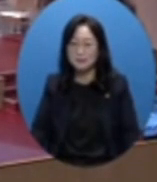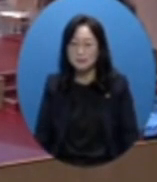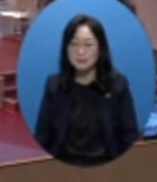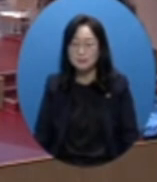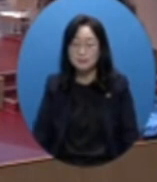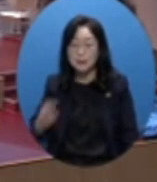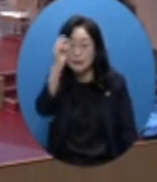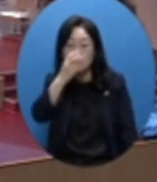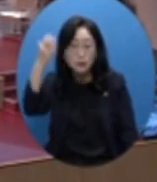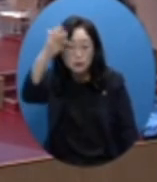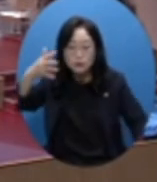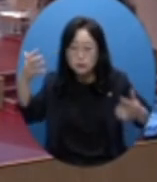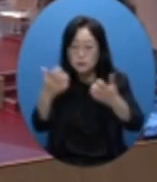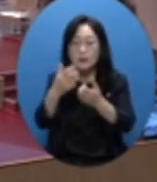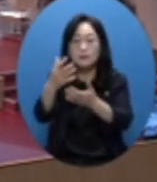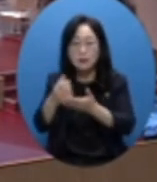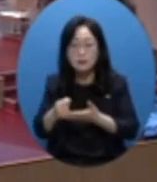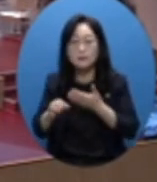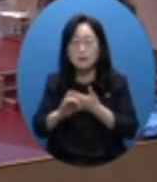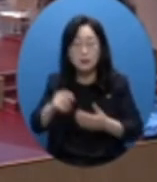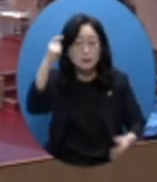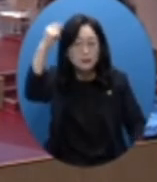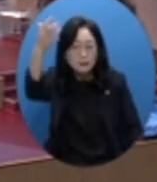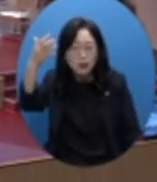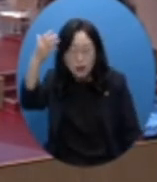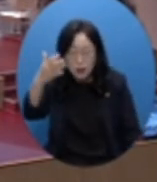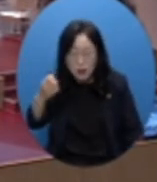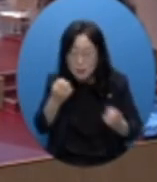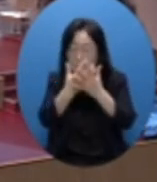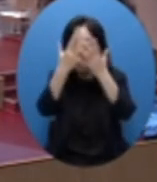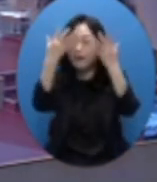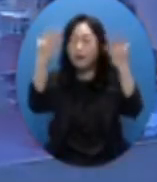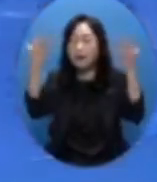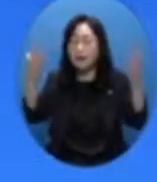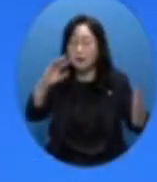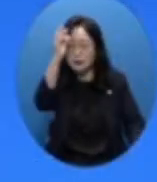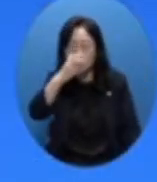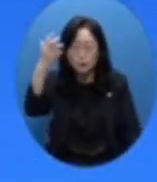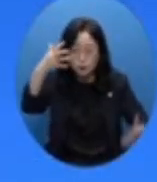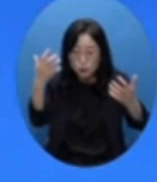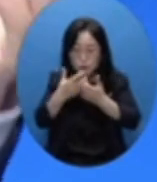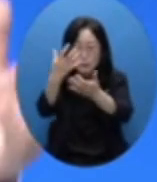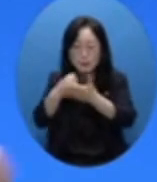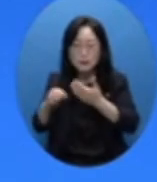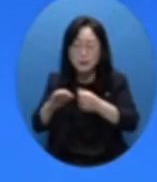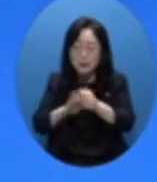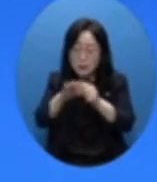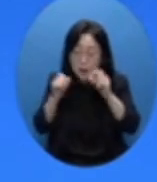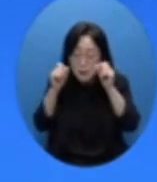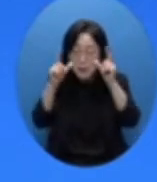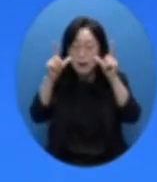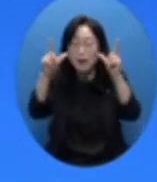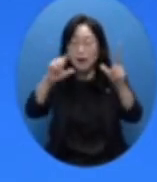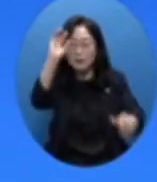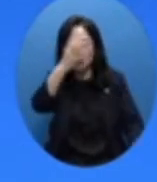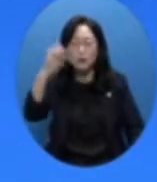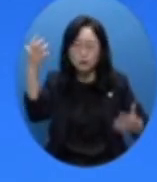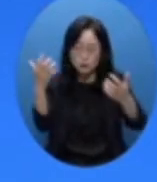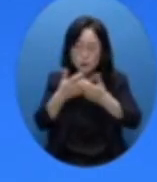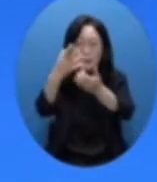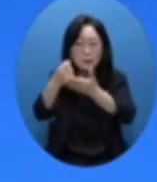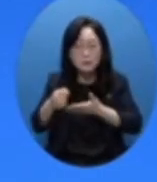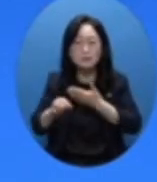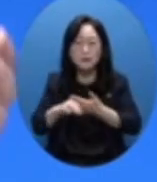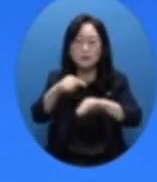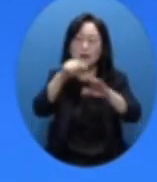성령충만 받으면 여기 눈이 밝아지고 성령충만 받으면 사랑에 눈이 떠지고 증언 춤 안받으면 여튼